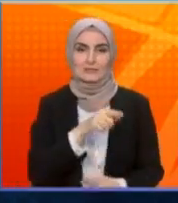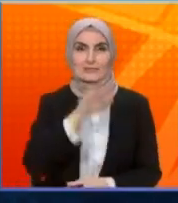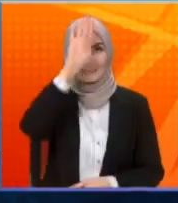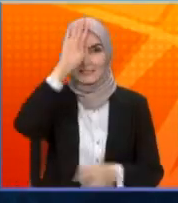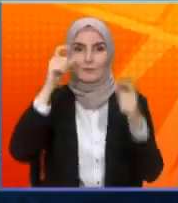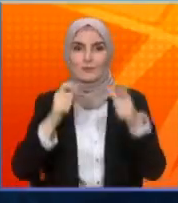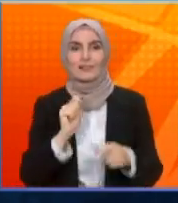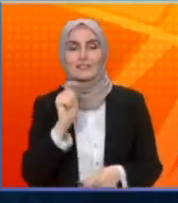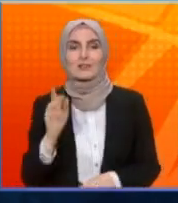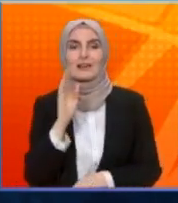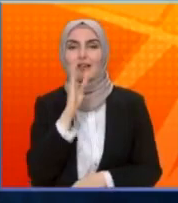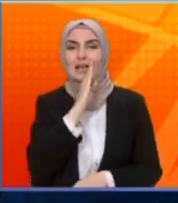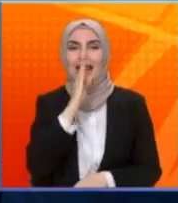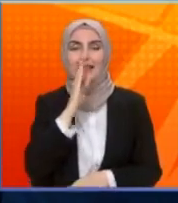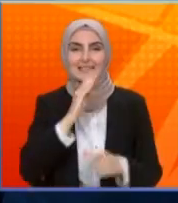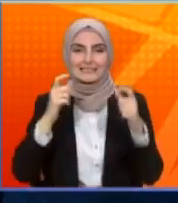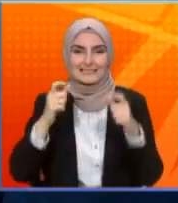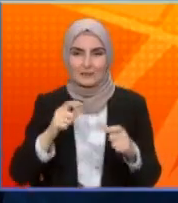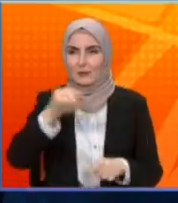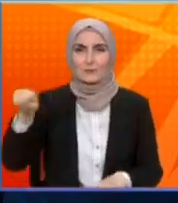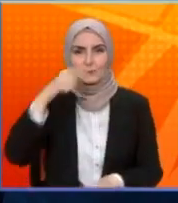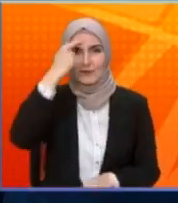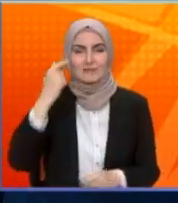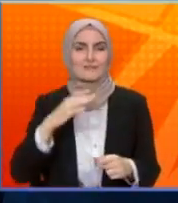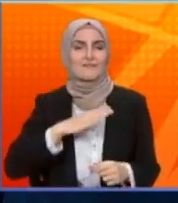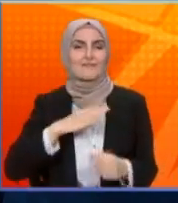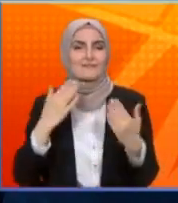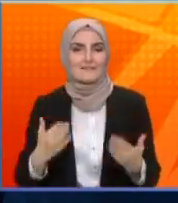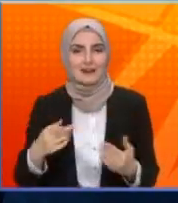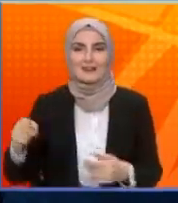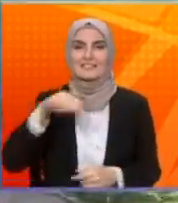da şanslıydı. Onlar için ayrılan park alanında hep birlikte spor yaptılar.